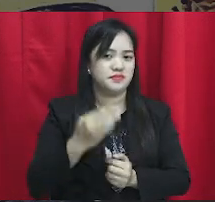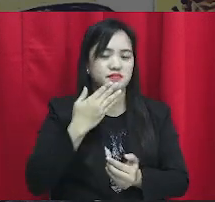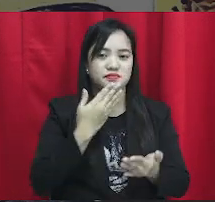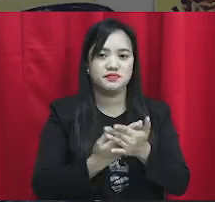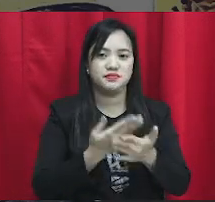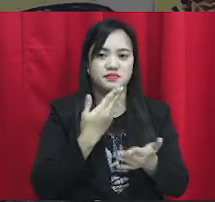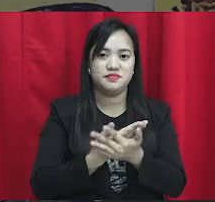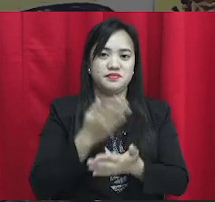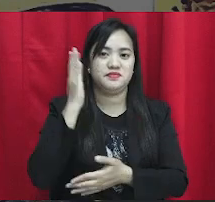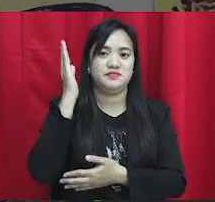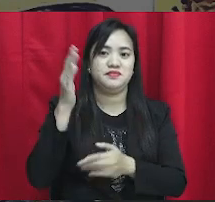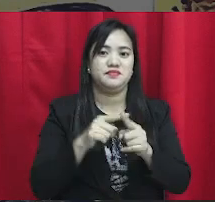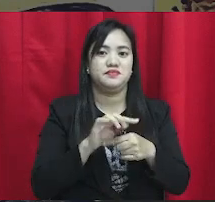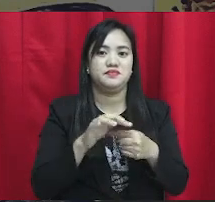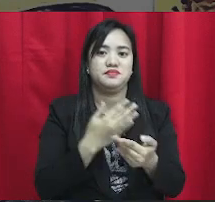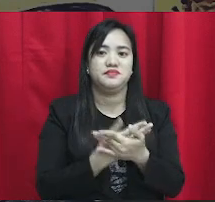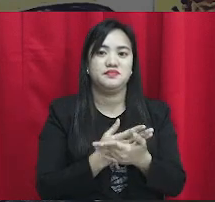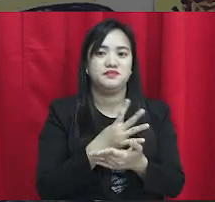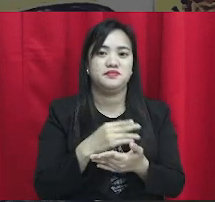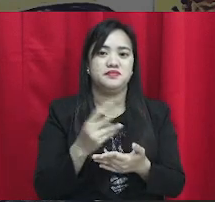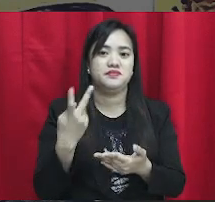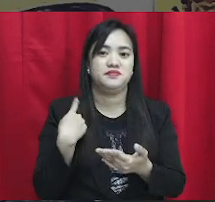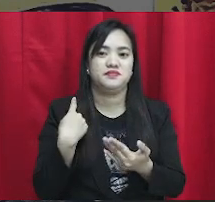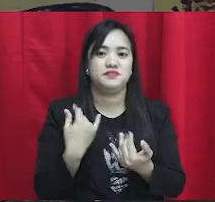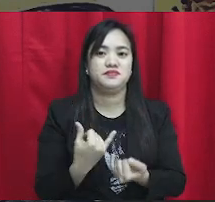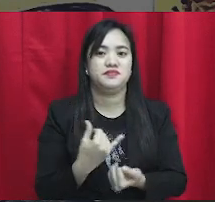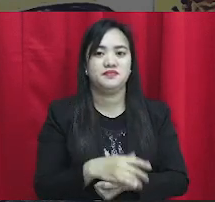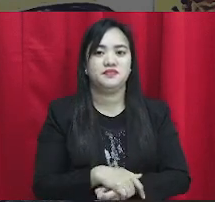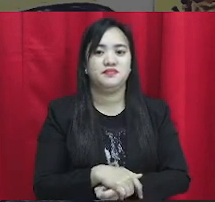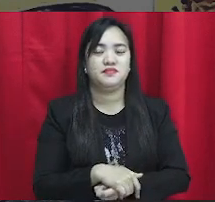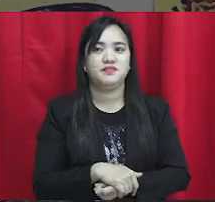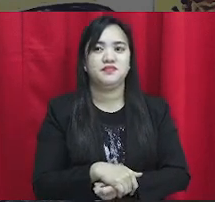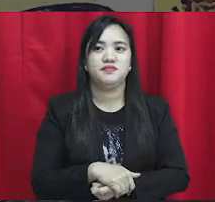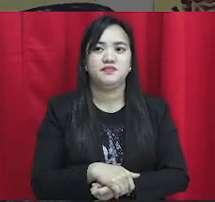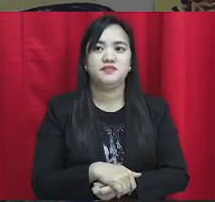Magandang tanghali po sa inyo, Nanay.